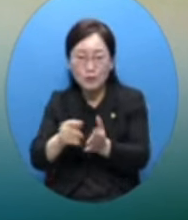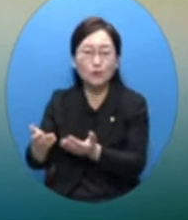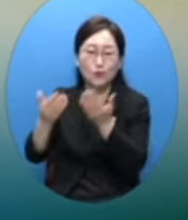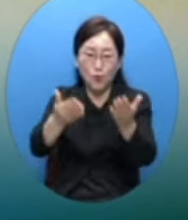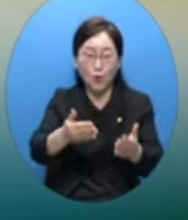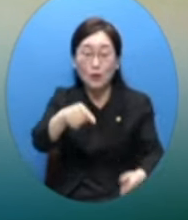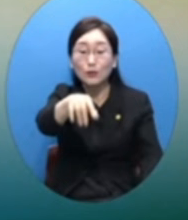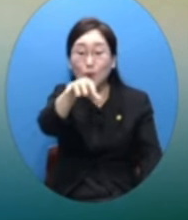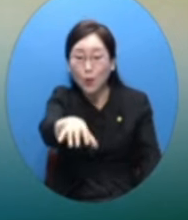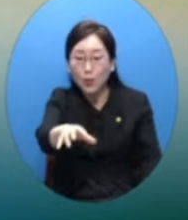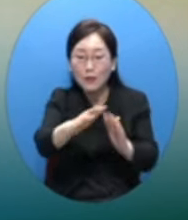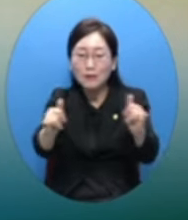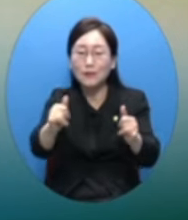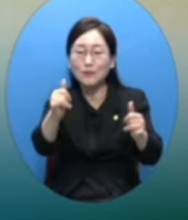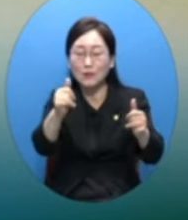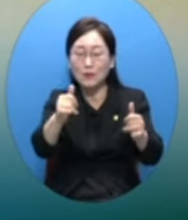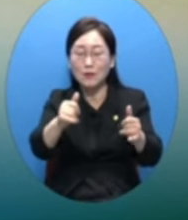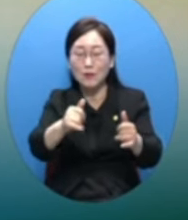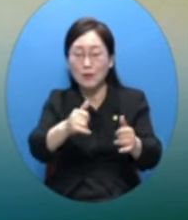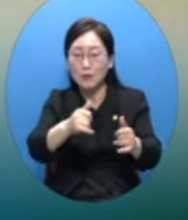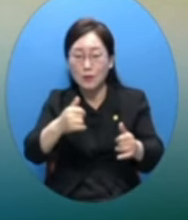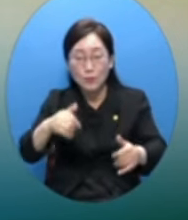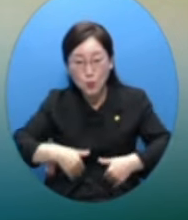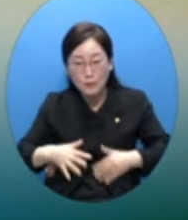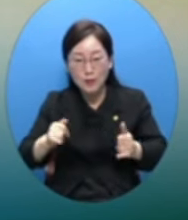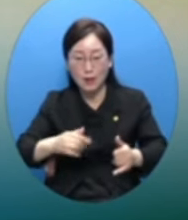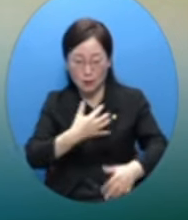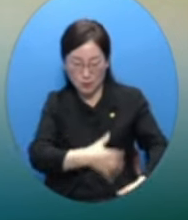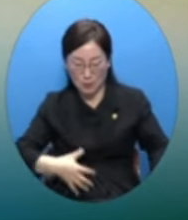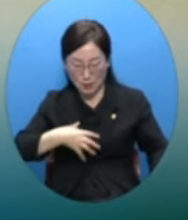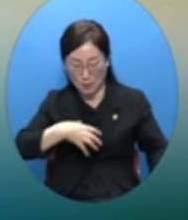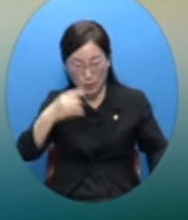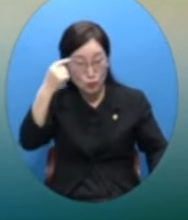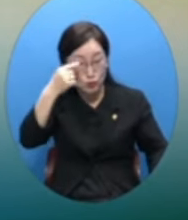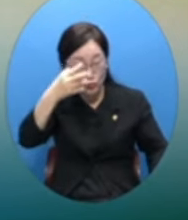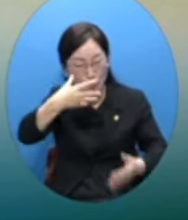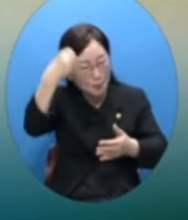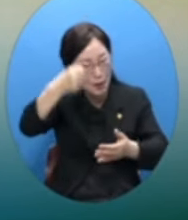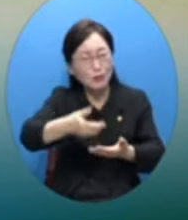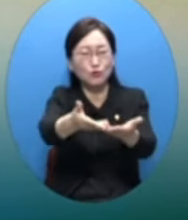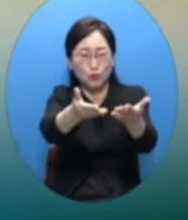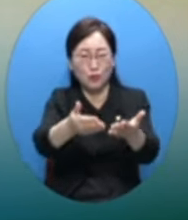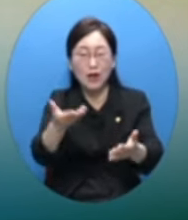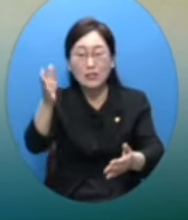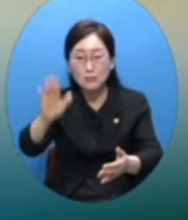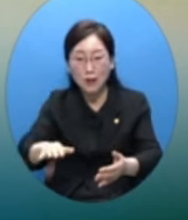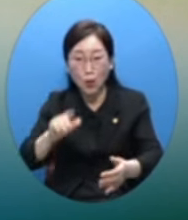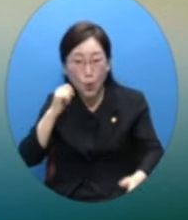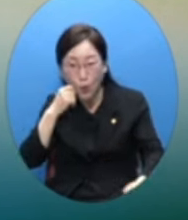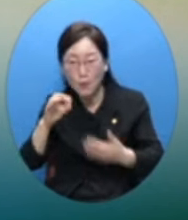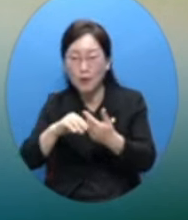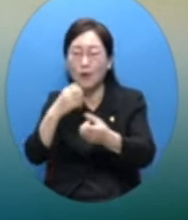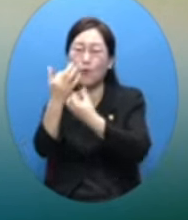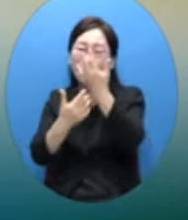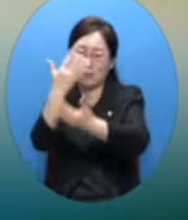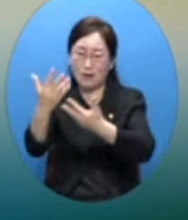사람들을 위해 시신이 쓰여졌으면 좋겠고 가능하지 않다면 화장할 수 있도록 하면 좋겠습니다.